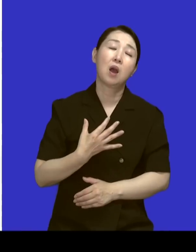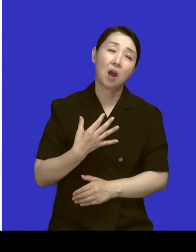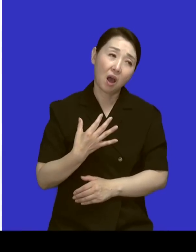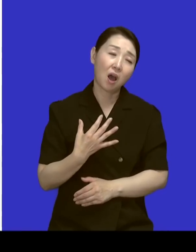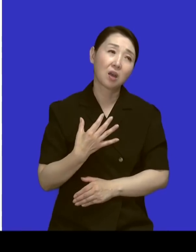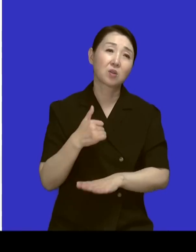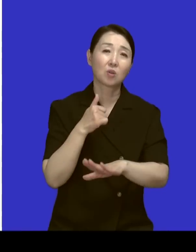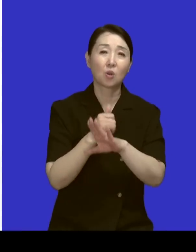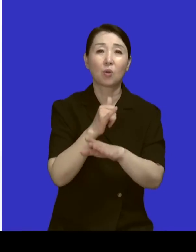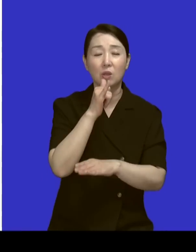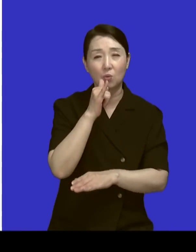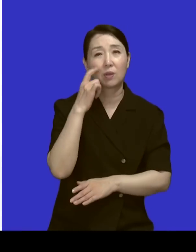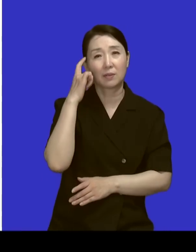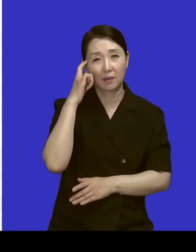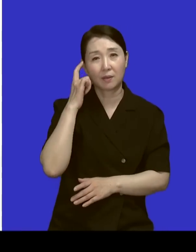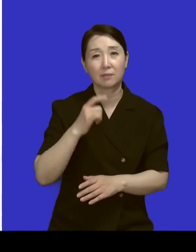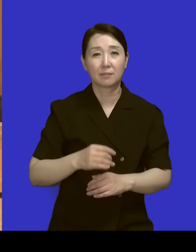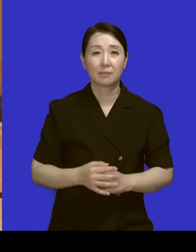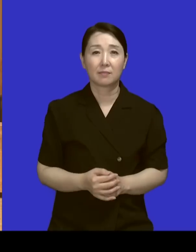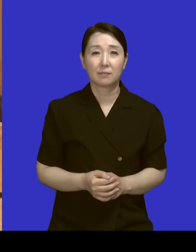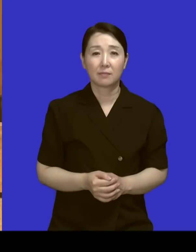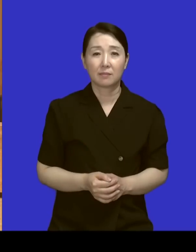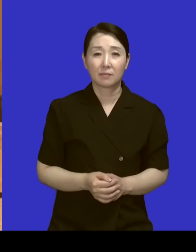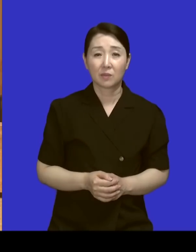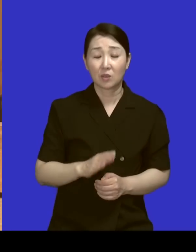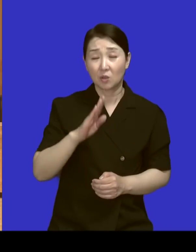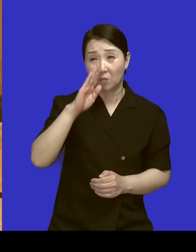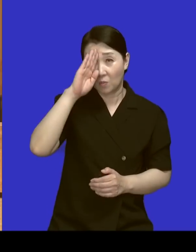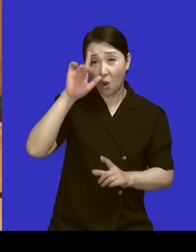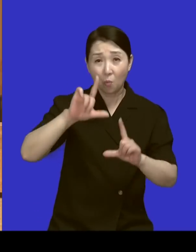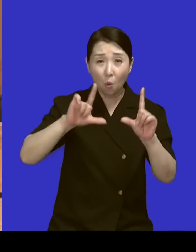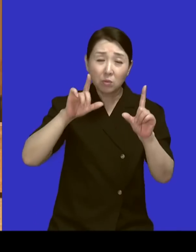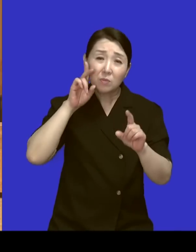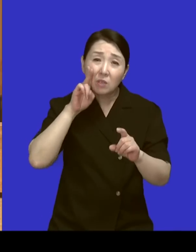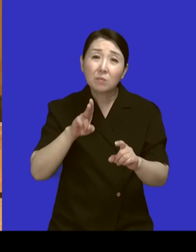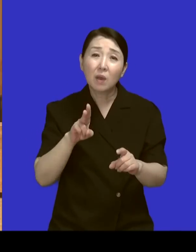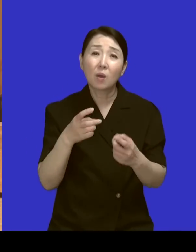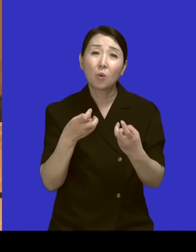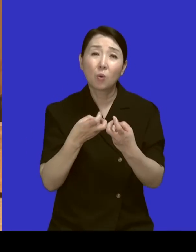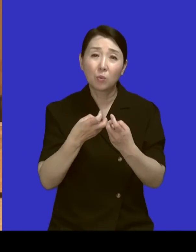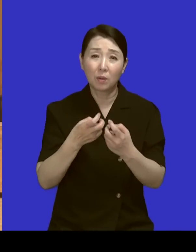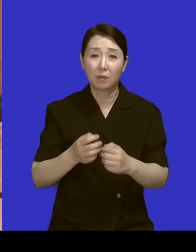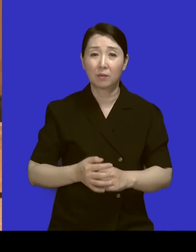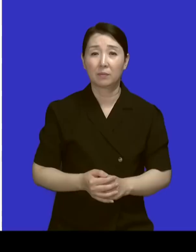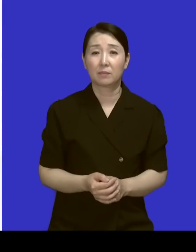결과 나오겠지 하고 예상을 했었었죠. 예. 증세가 어느 정도로 점점 심해졌어요?